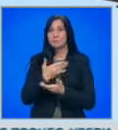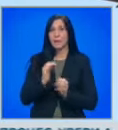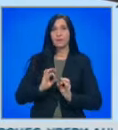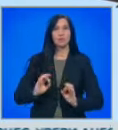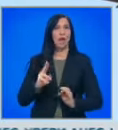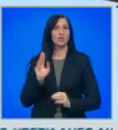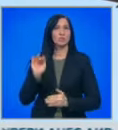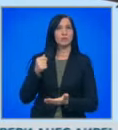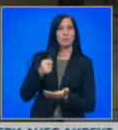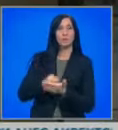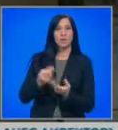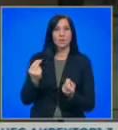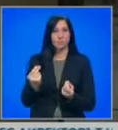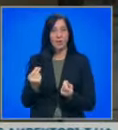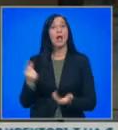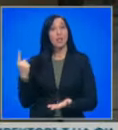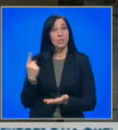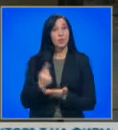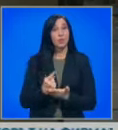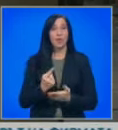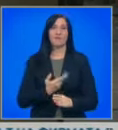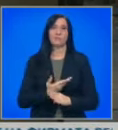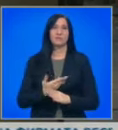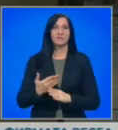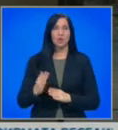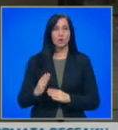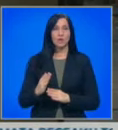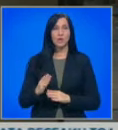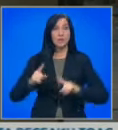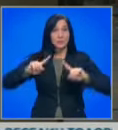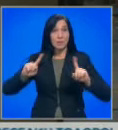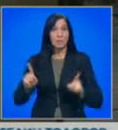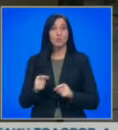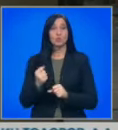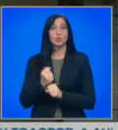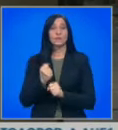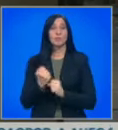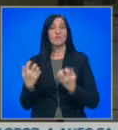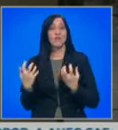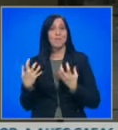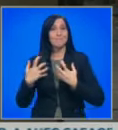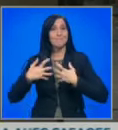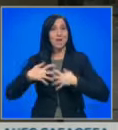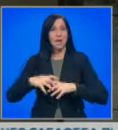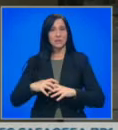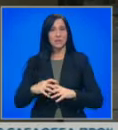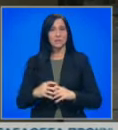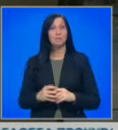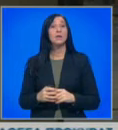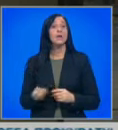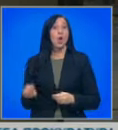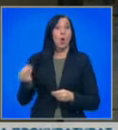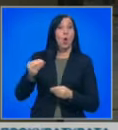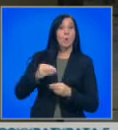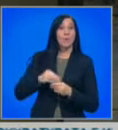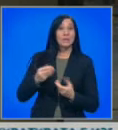ще им бъдат изплатени парите. Настояваме все още за бързо изработване на механизма и